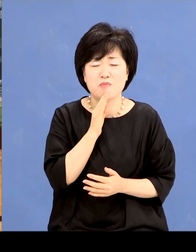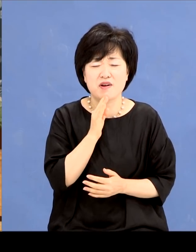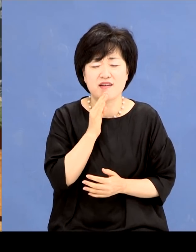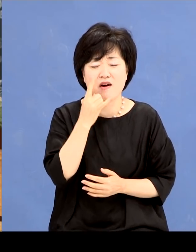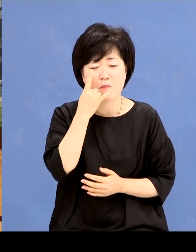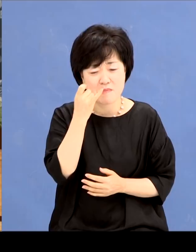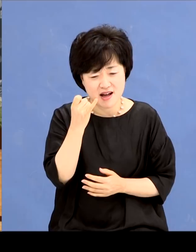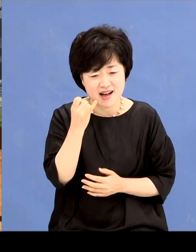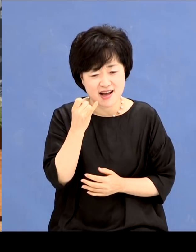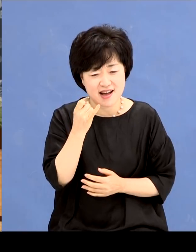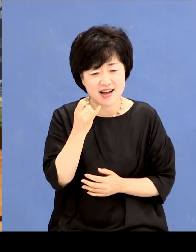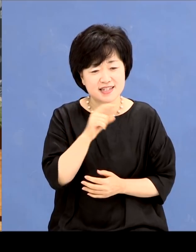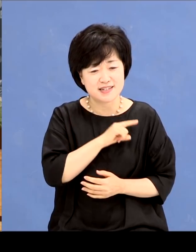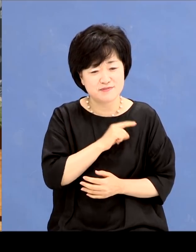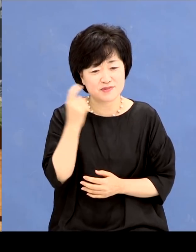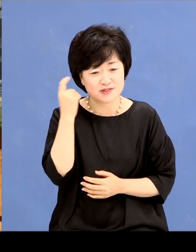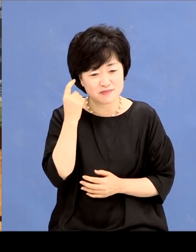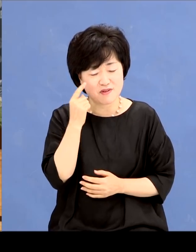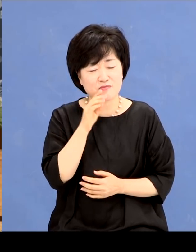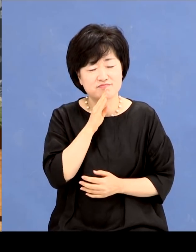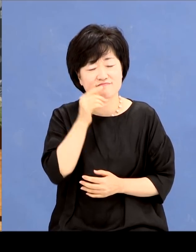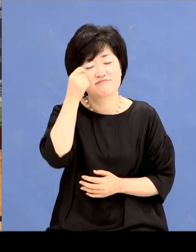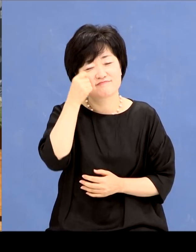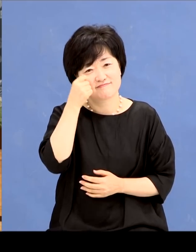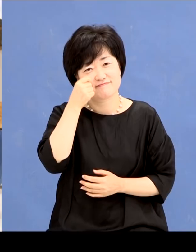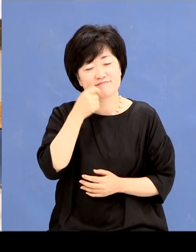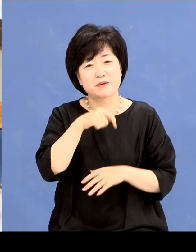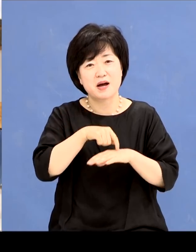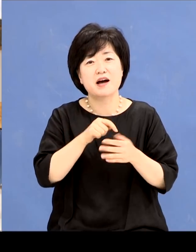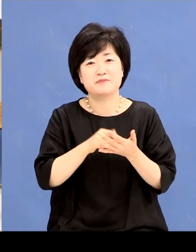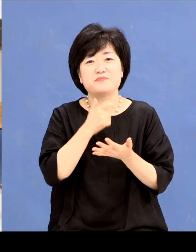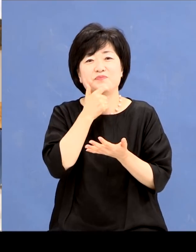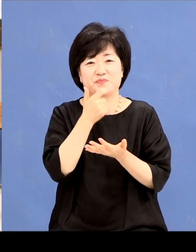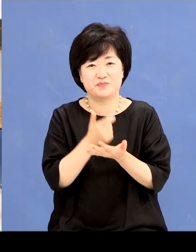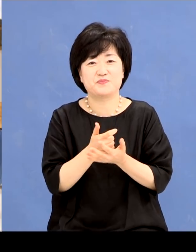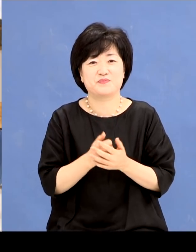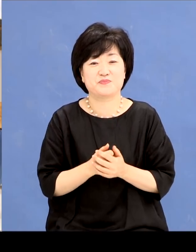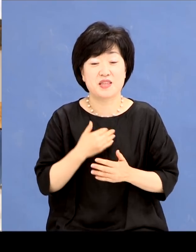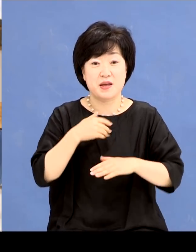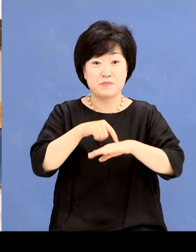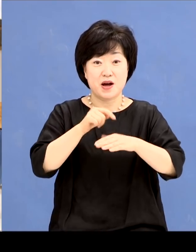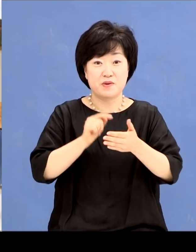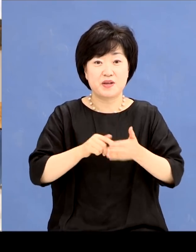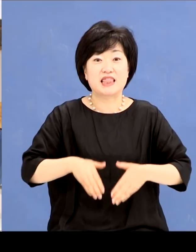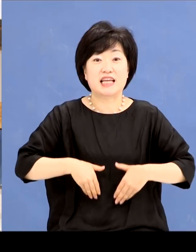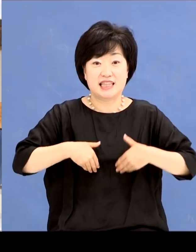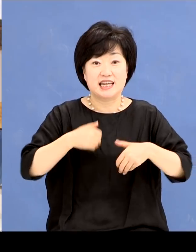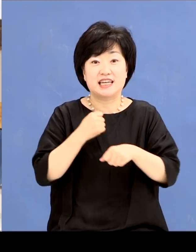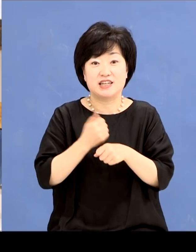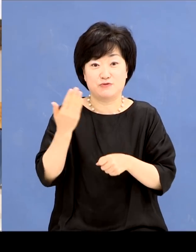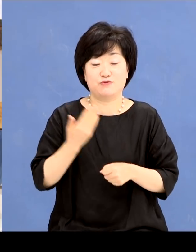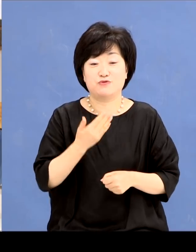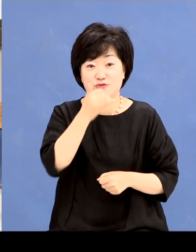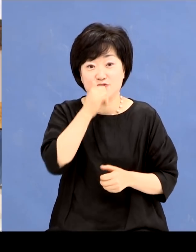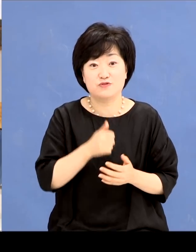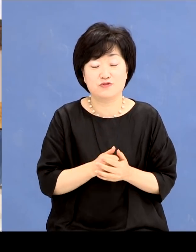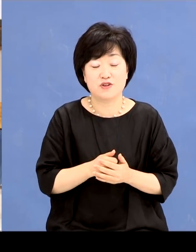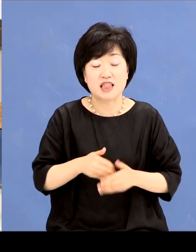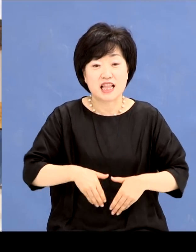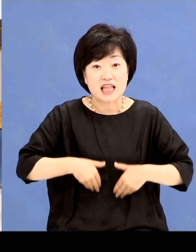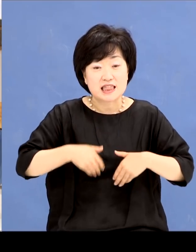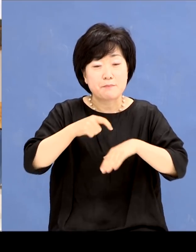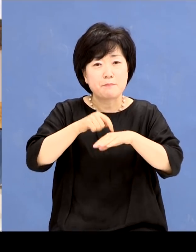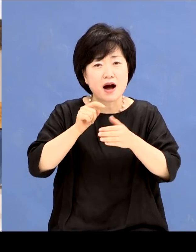들으면 눈물부터 나는 이름 엄마 뭐 맞아요, 이런 맞아요. 문장이 있는데 가슴을 뭉클하게 하고 언제나 나의 따뜻함을 느끼게 해주잖아요. 네. 하지만